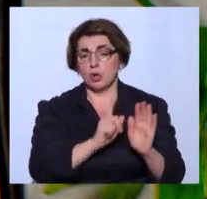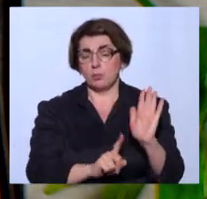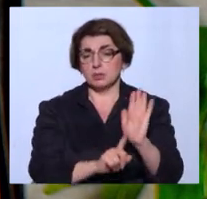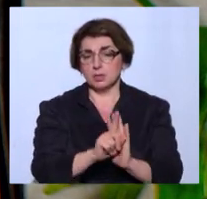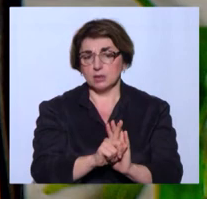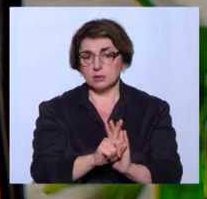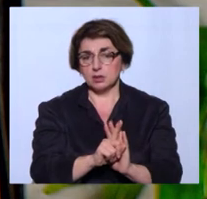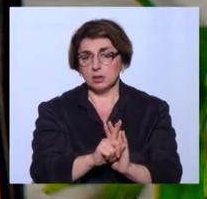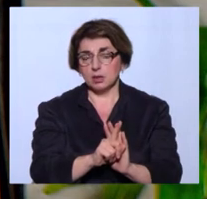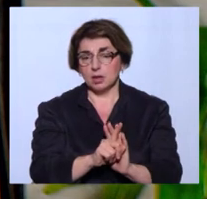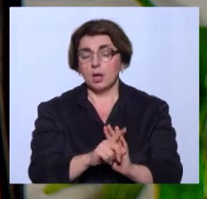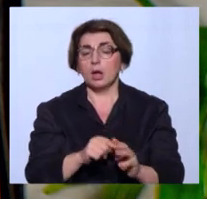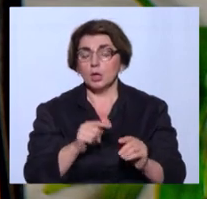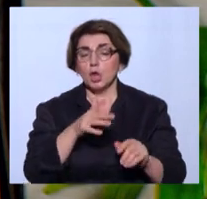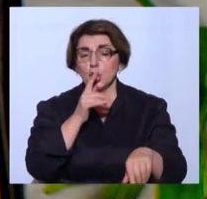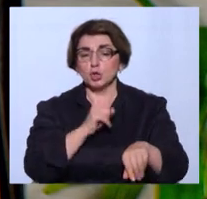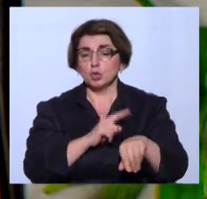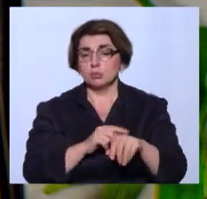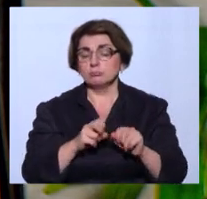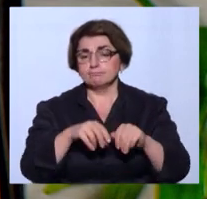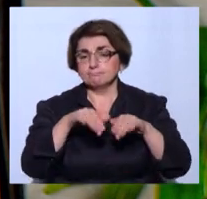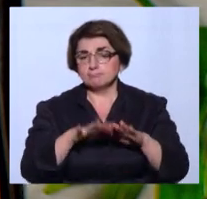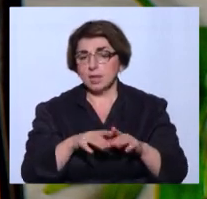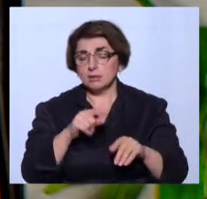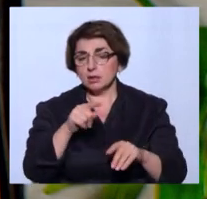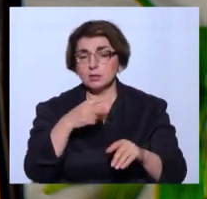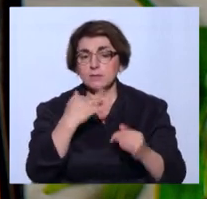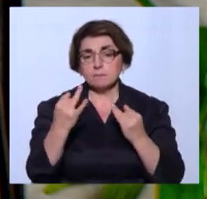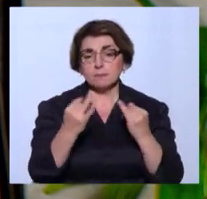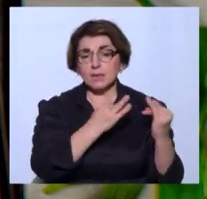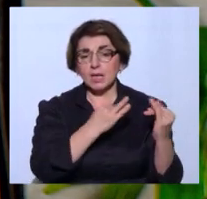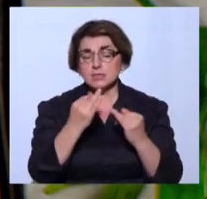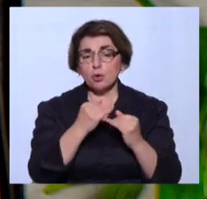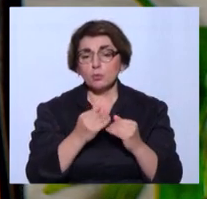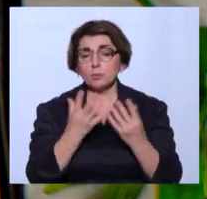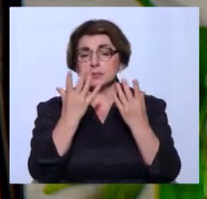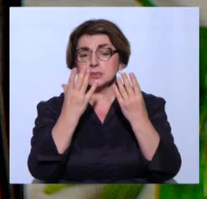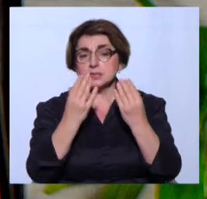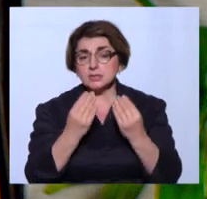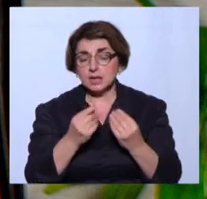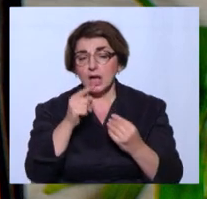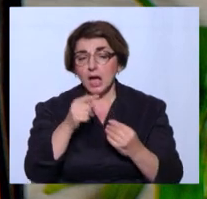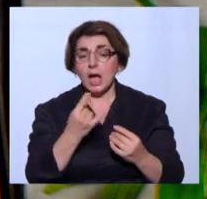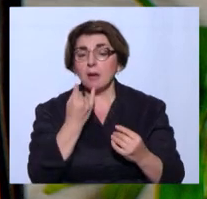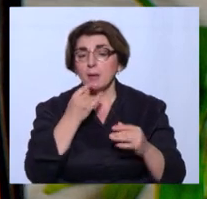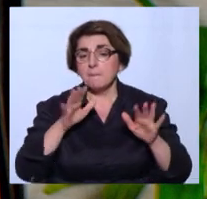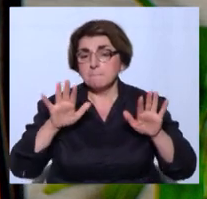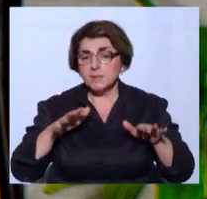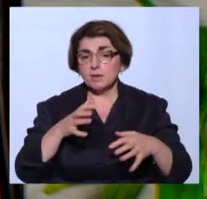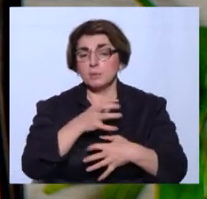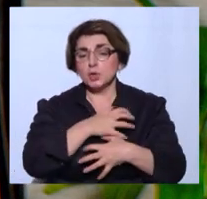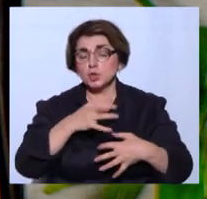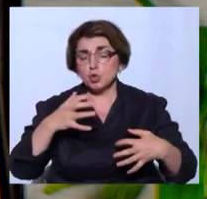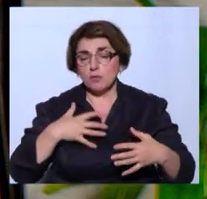გაეწია. დანიშნეს გასაუბრების დღე, არჩევნების დღე, როდესაც აი ამ ცხოველებს და ფრინველს უნდა